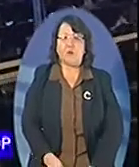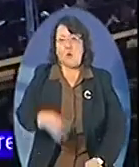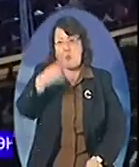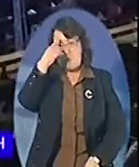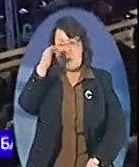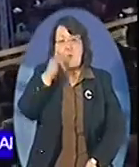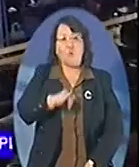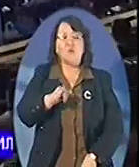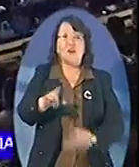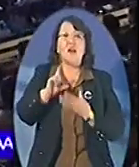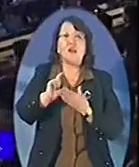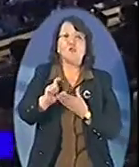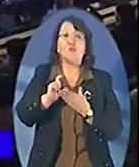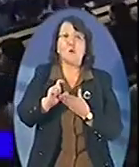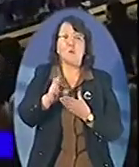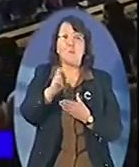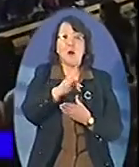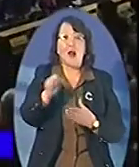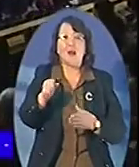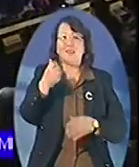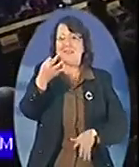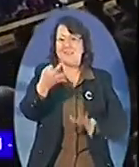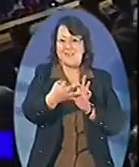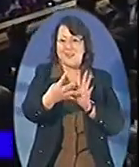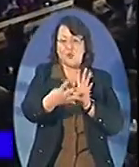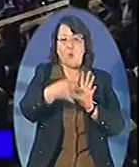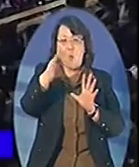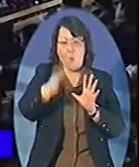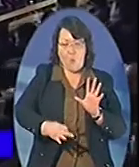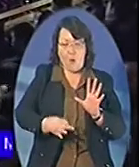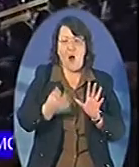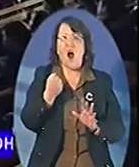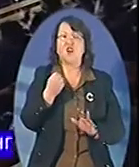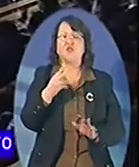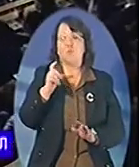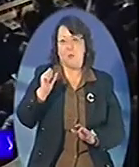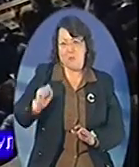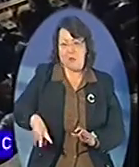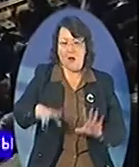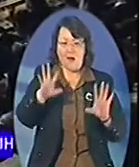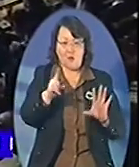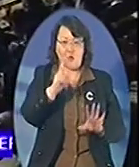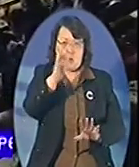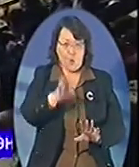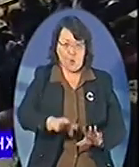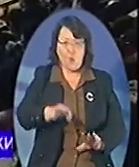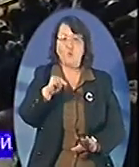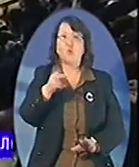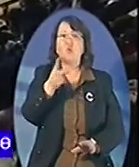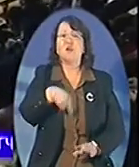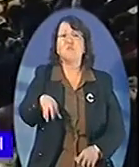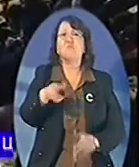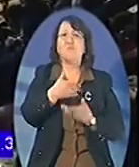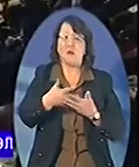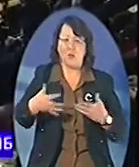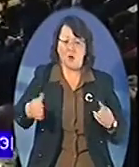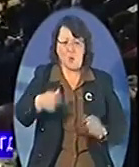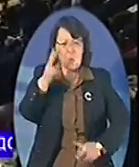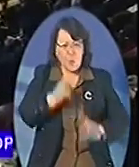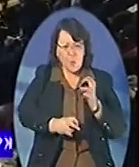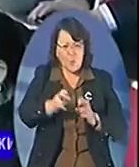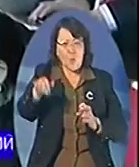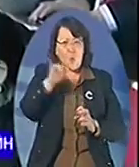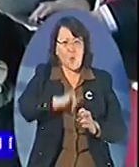Монгол улсын экспортын барааны 89% нь ашигтмалтмал, харин үлдсэн 11% нь түүхий хід байна. Энэ бол бид үйлдвэрлэгч улс болох